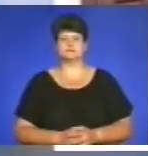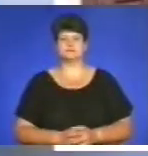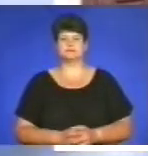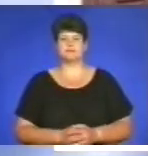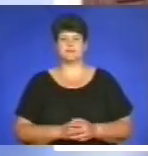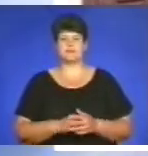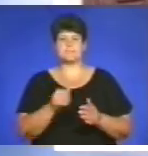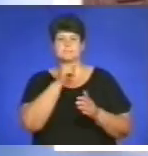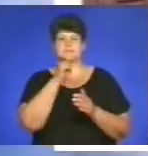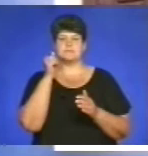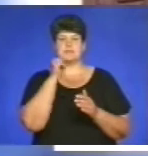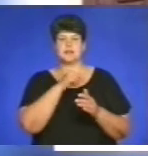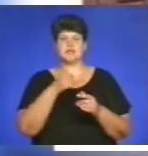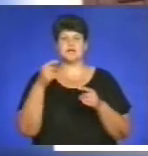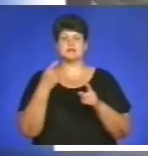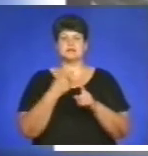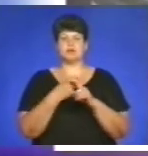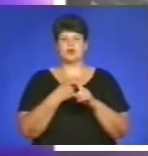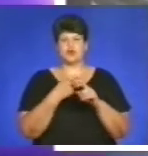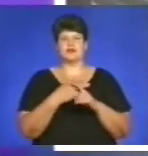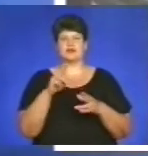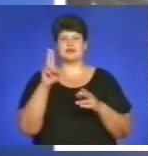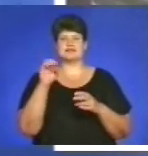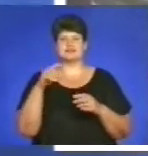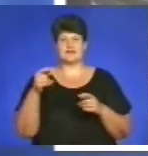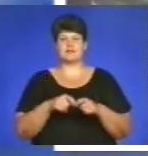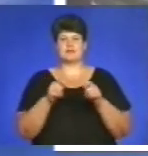Підпільний спиртовий цех викрили у Підволочиському районі.